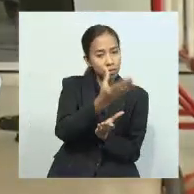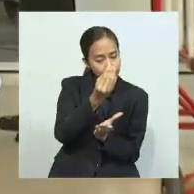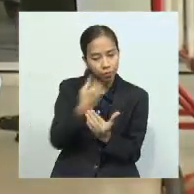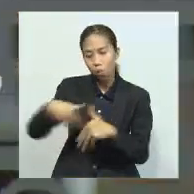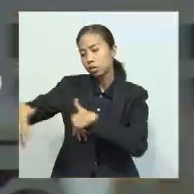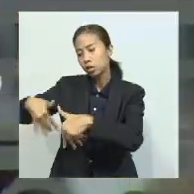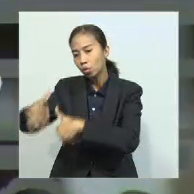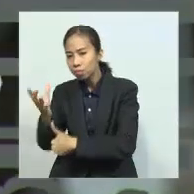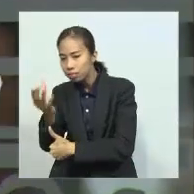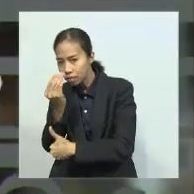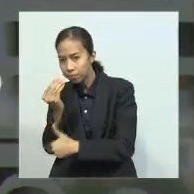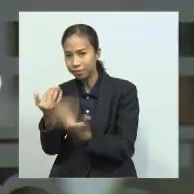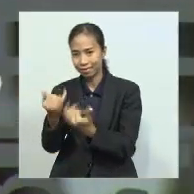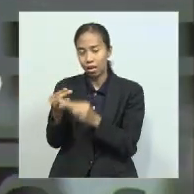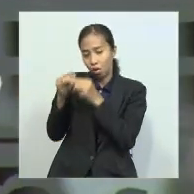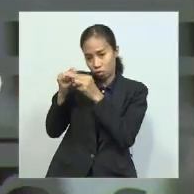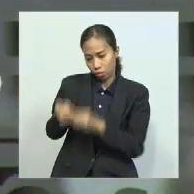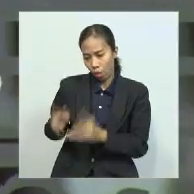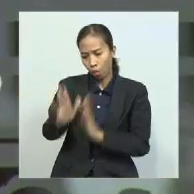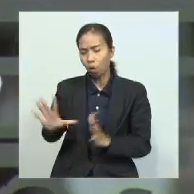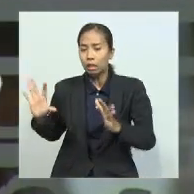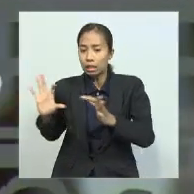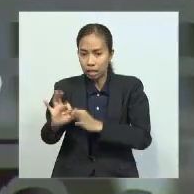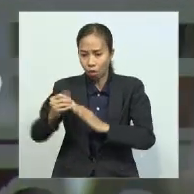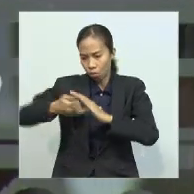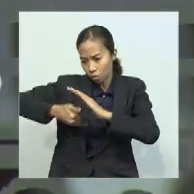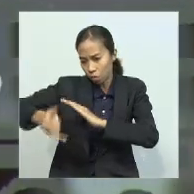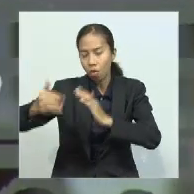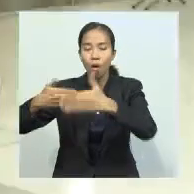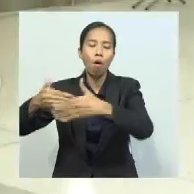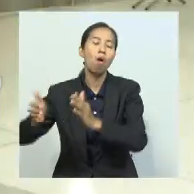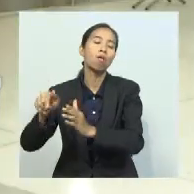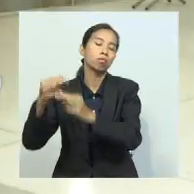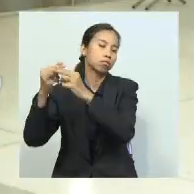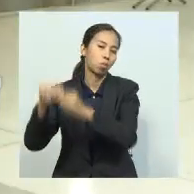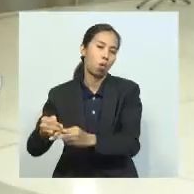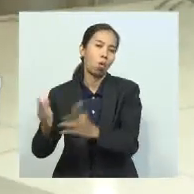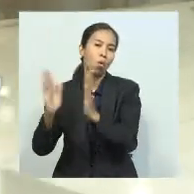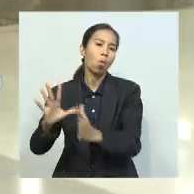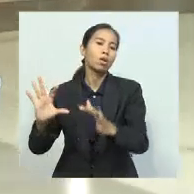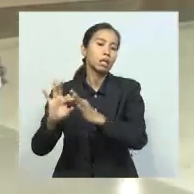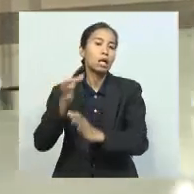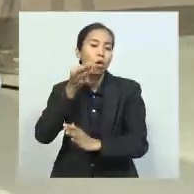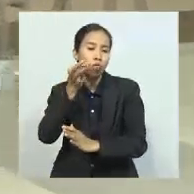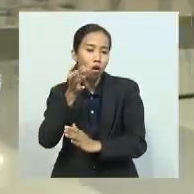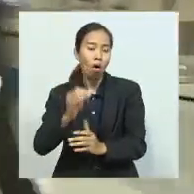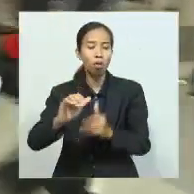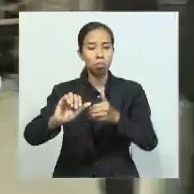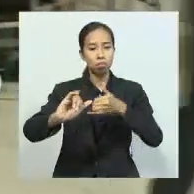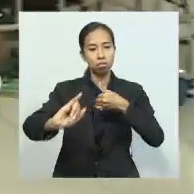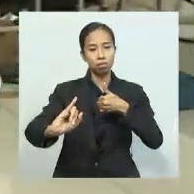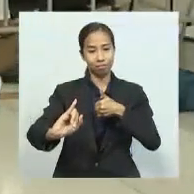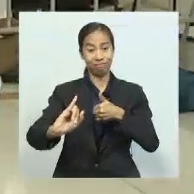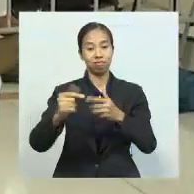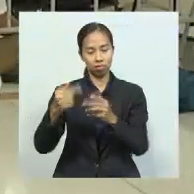ได้รับทราบโดยสงวนสิทธิ์เฉพาะคู่กรณีในการเข้ารับฟังคำวินิจฉัยภายในห้องพิจารณาคดีขณะที่มาตรการรักษ